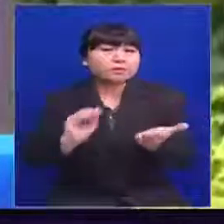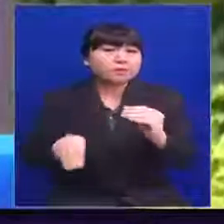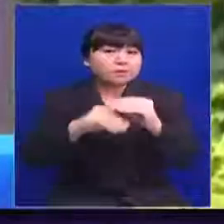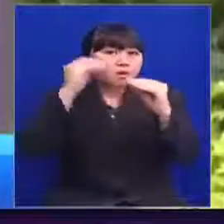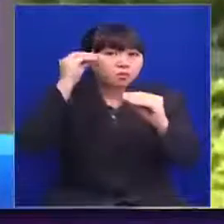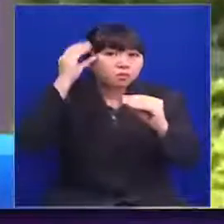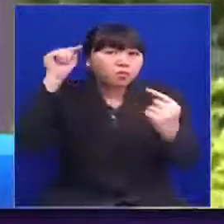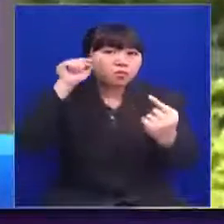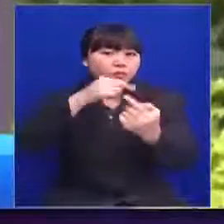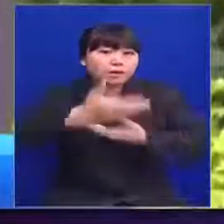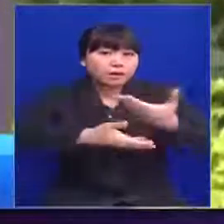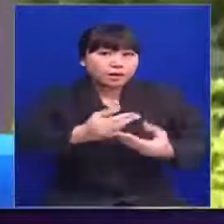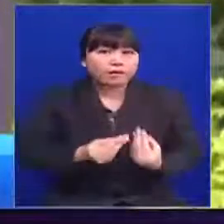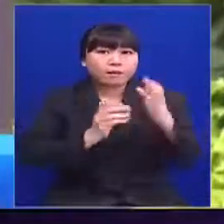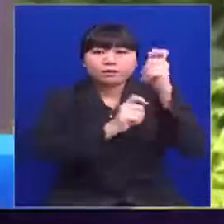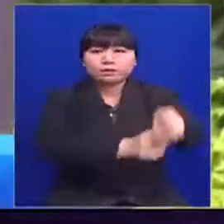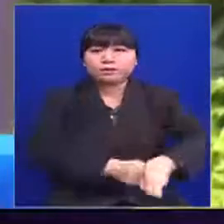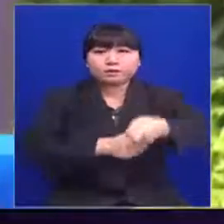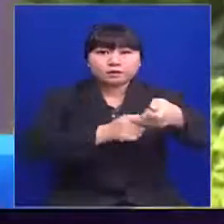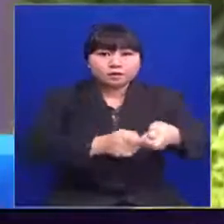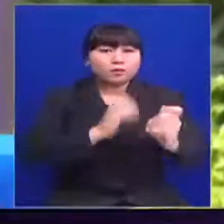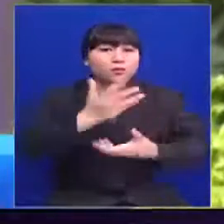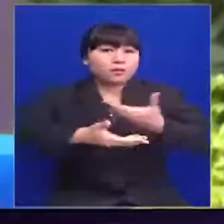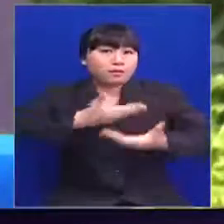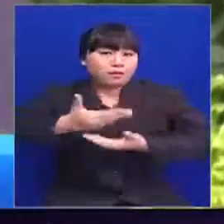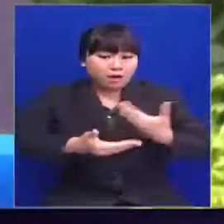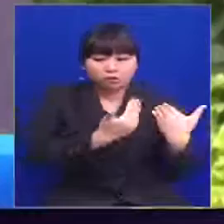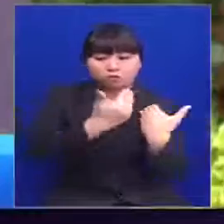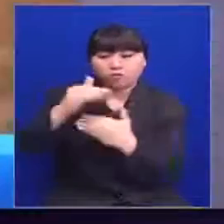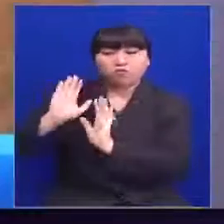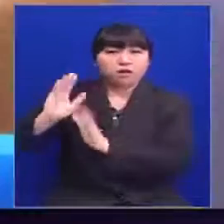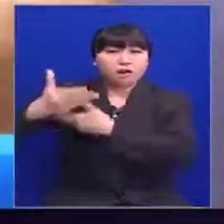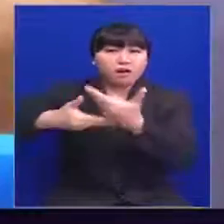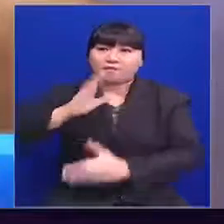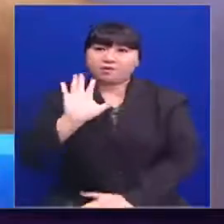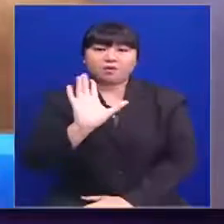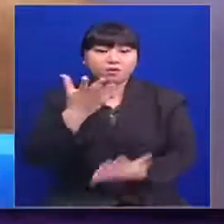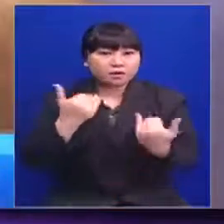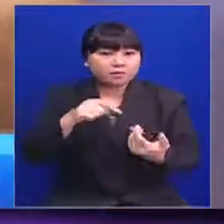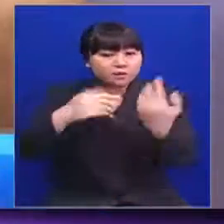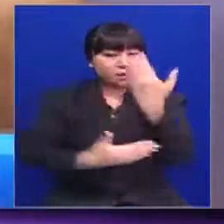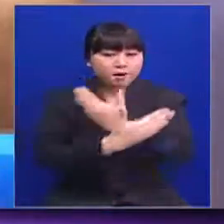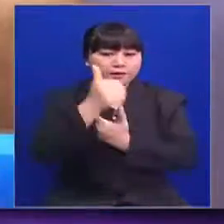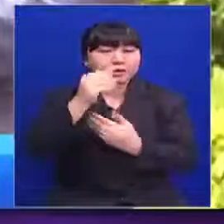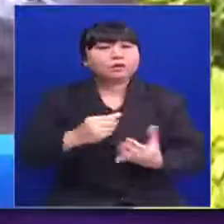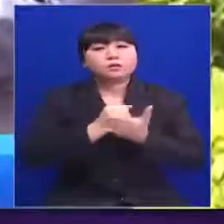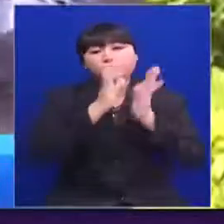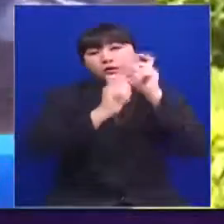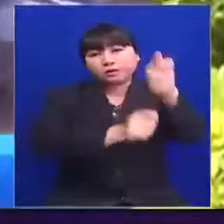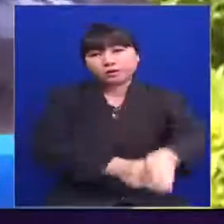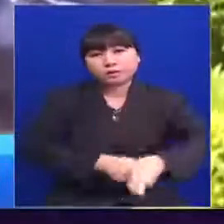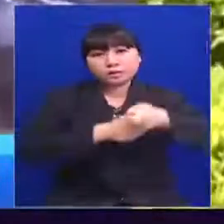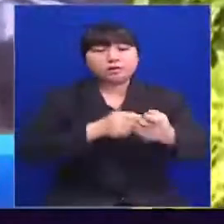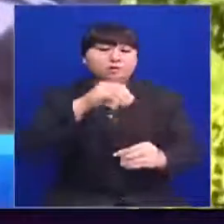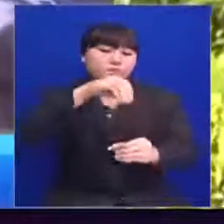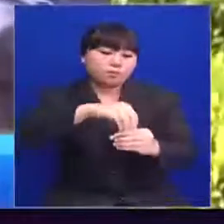ไกการตลาดให้กับเกษตรกรไม่ต้องพึ่งพาพ่อค้าคนกลางจึงเป็นโอกาสนะคะที่ดีในการสร้างช่องทางให้กับเกษตรกรให้สามารถเพา